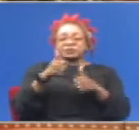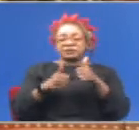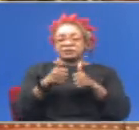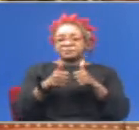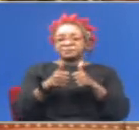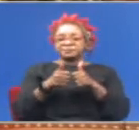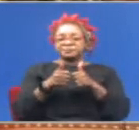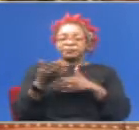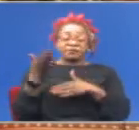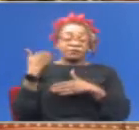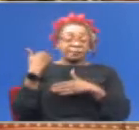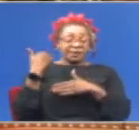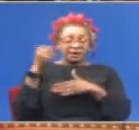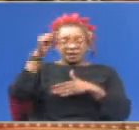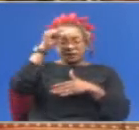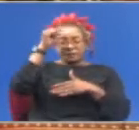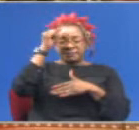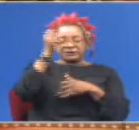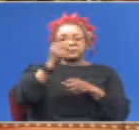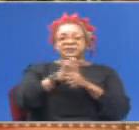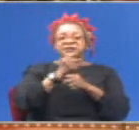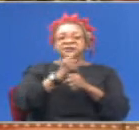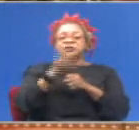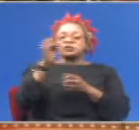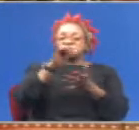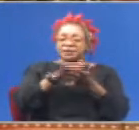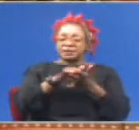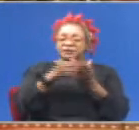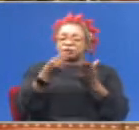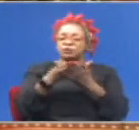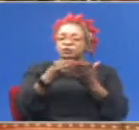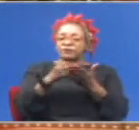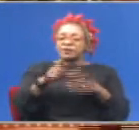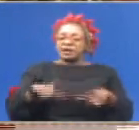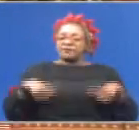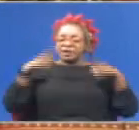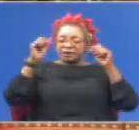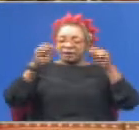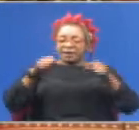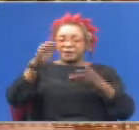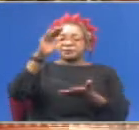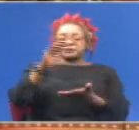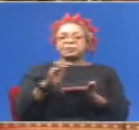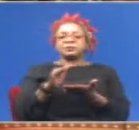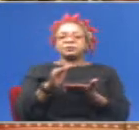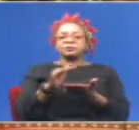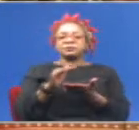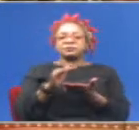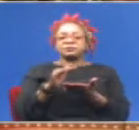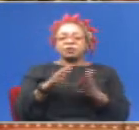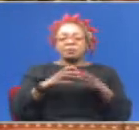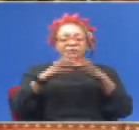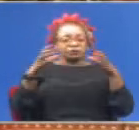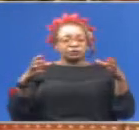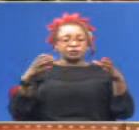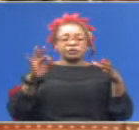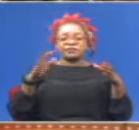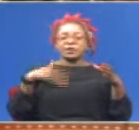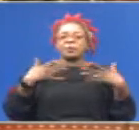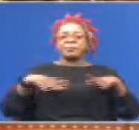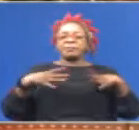former regime so that the cost of living can come down to the majority of our people. So